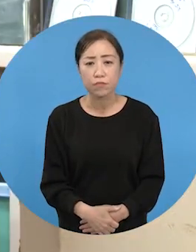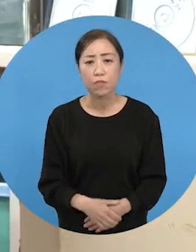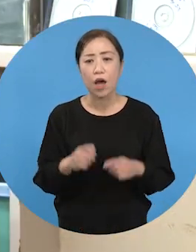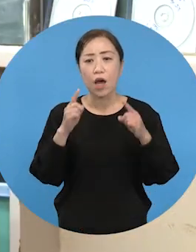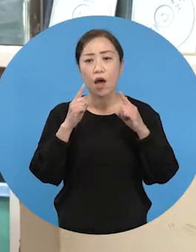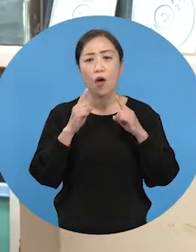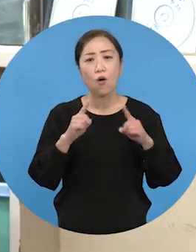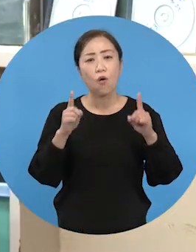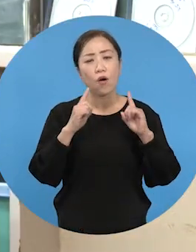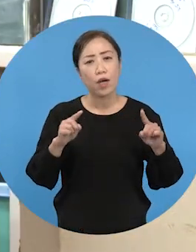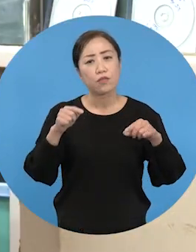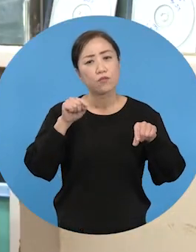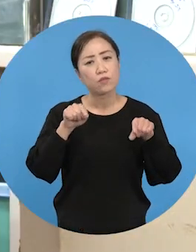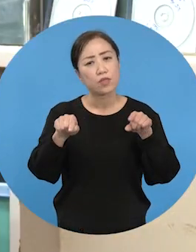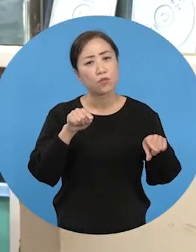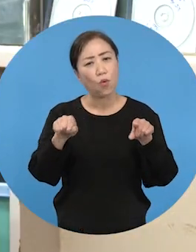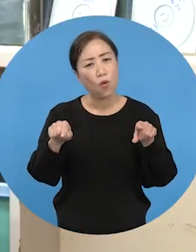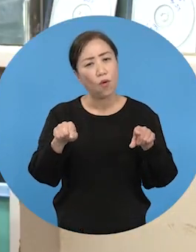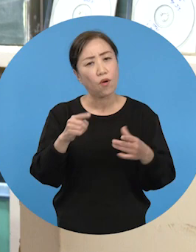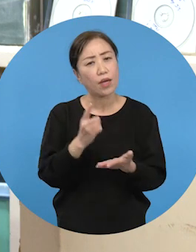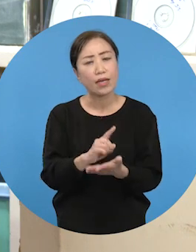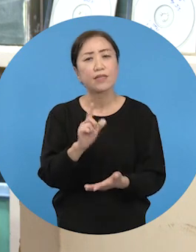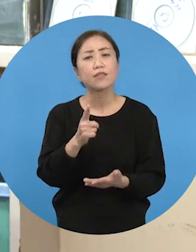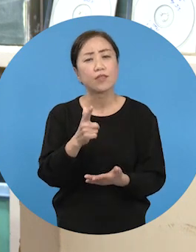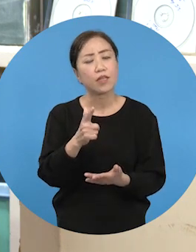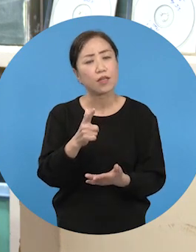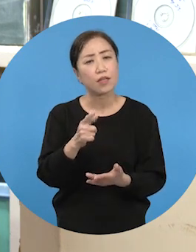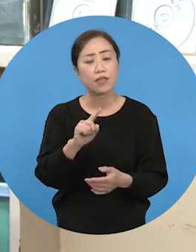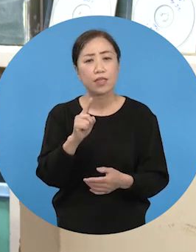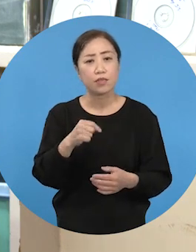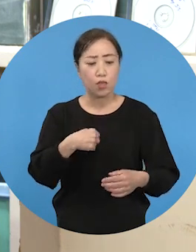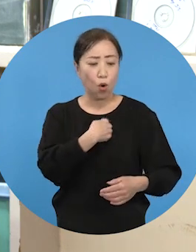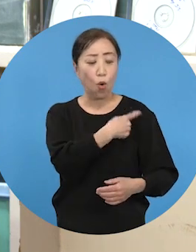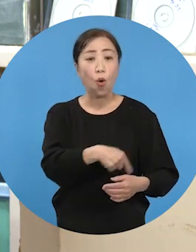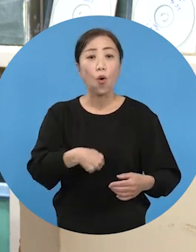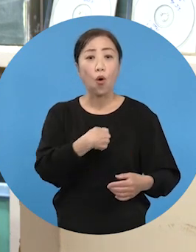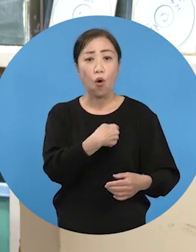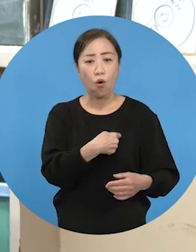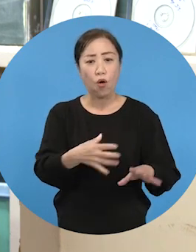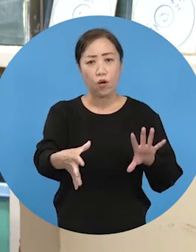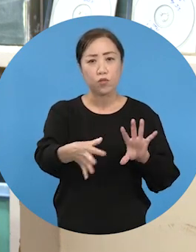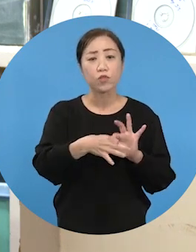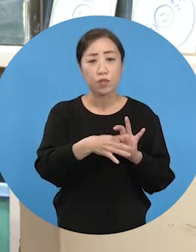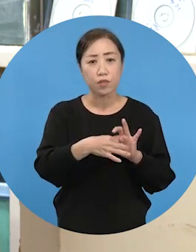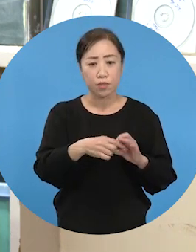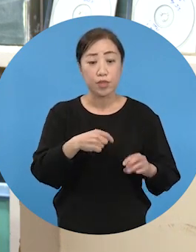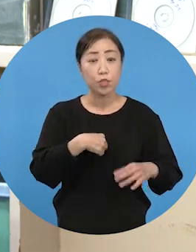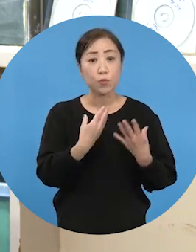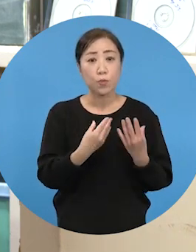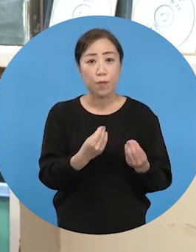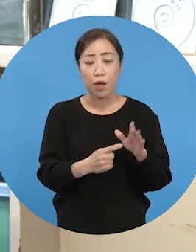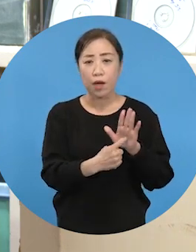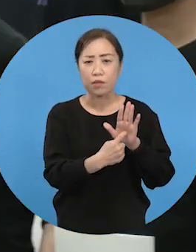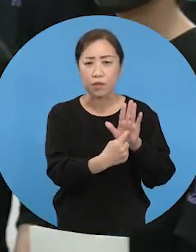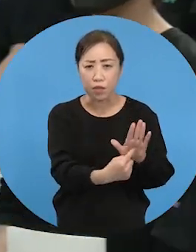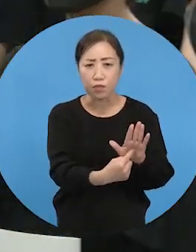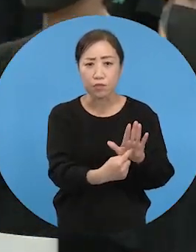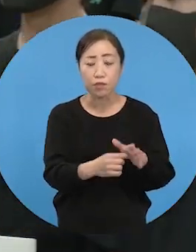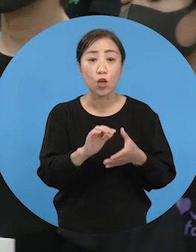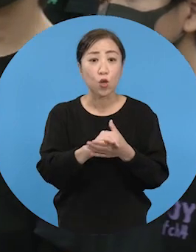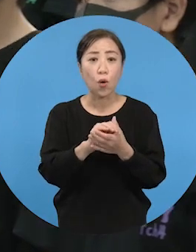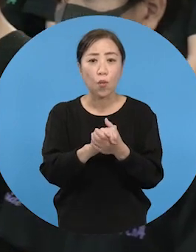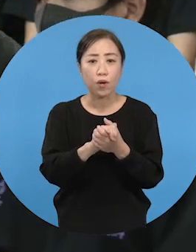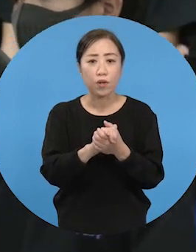音楽の指導というよりかはなんかなんて言うんでしょう、心をつなぐとか自分をさらけ出していいんだよとか、あとお